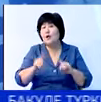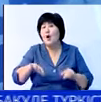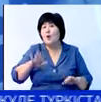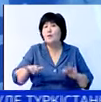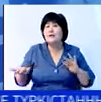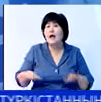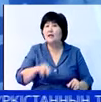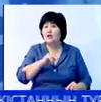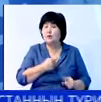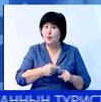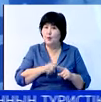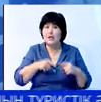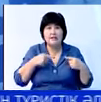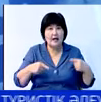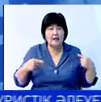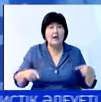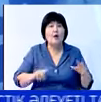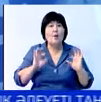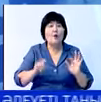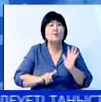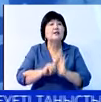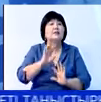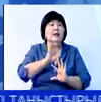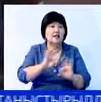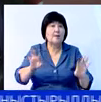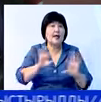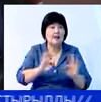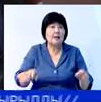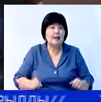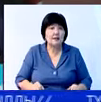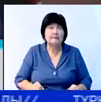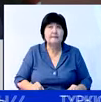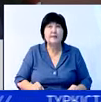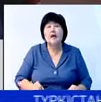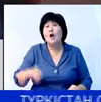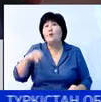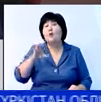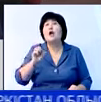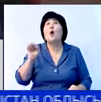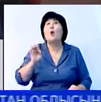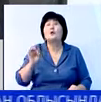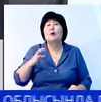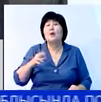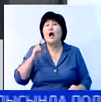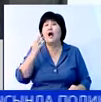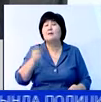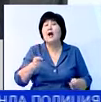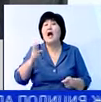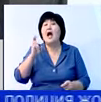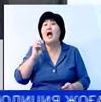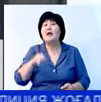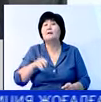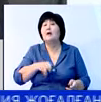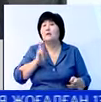өңірде атқарылып жатқан осы және өзге де оң бастамаларды баяндады. Мұса Оспанұлының қармақшыға әкім боп келгеніне 4